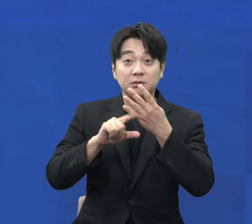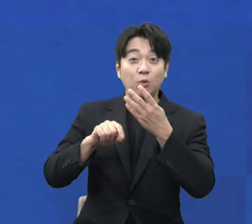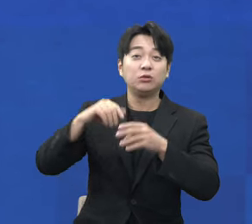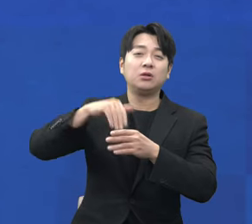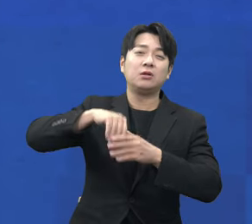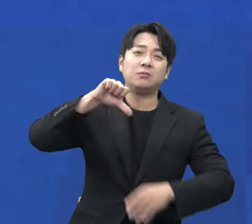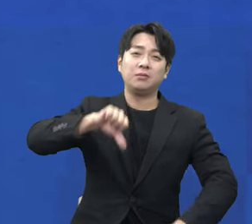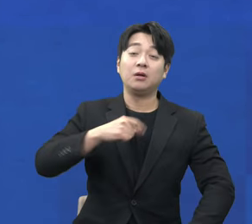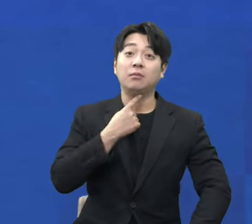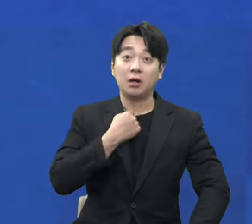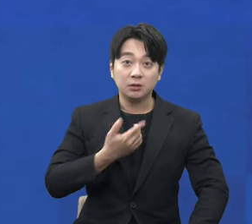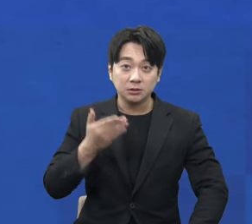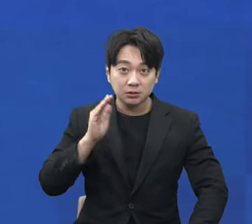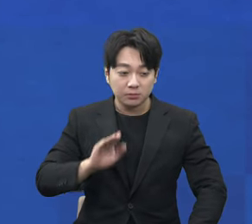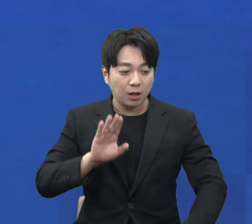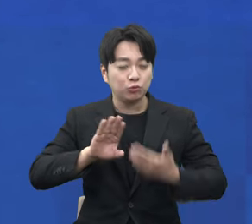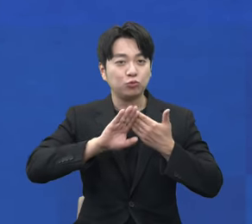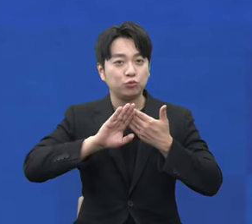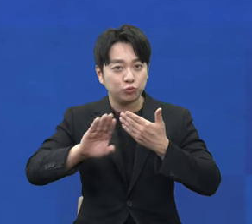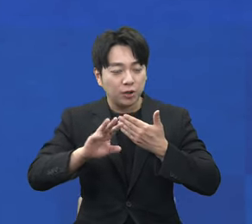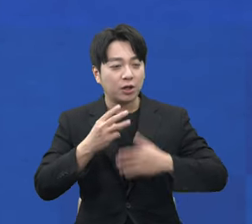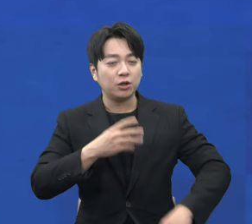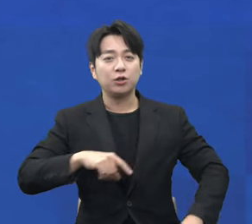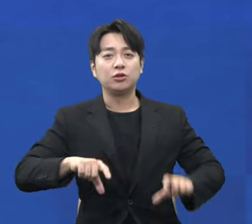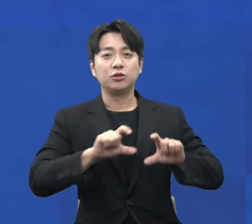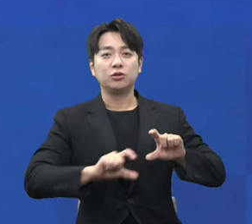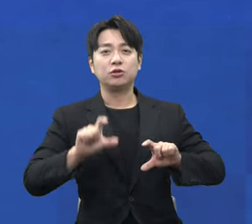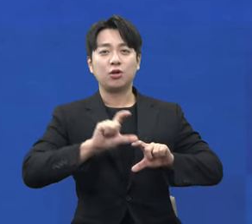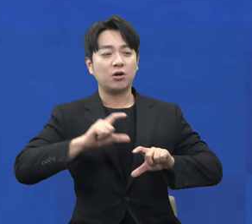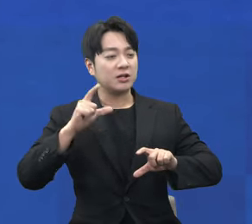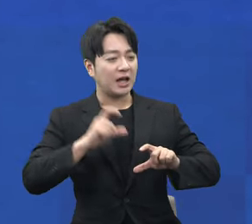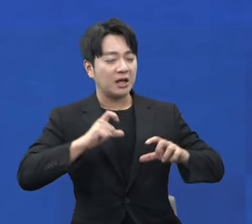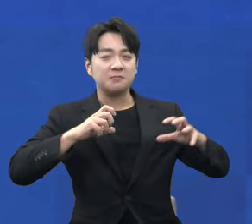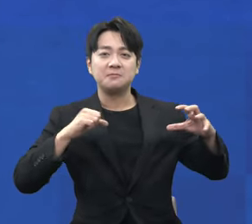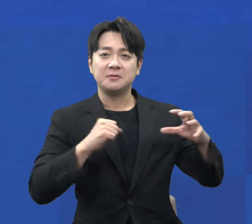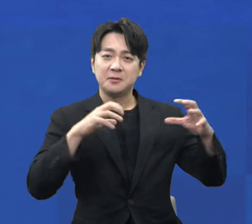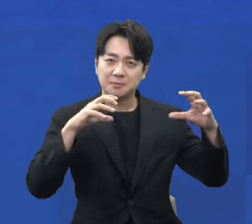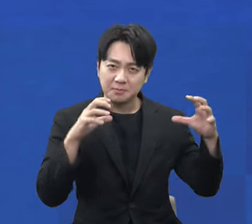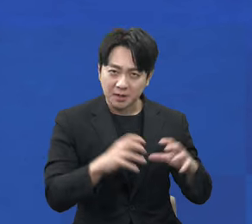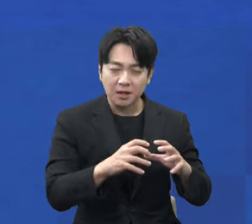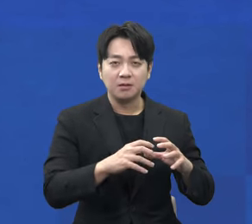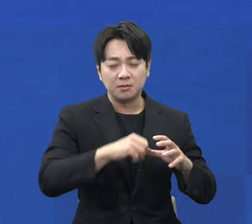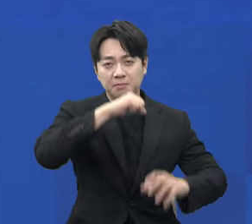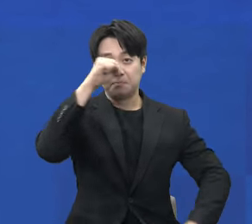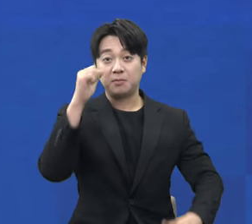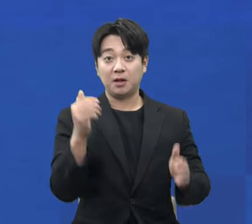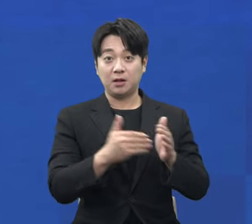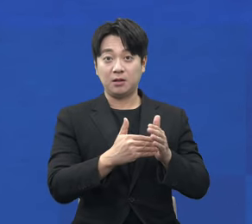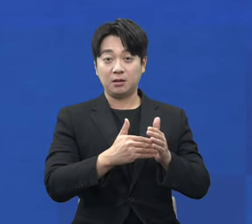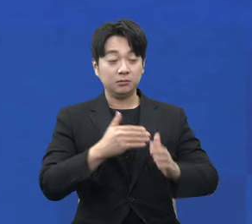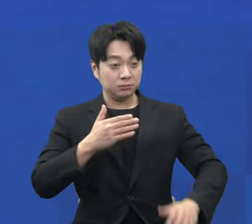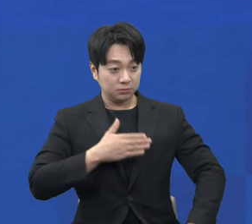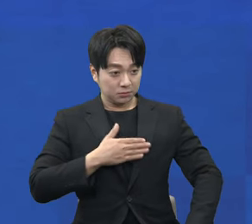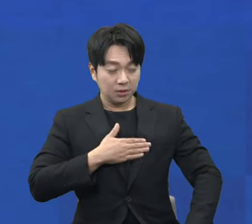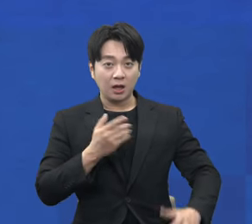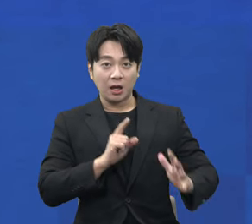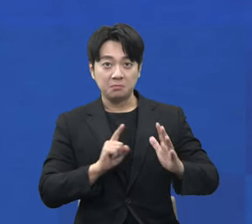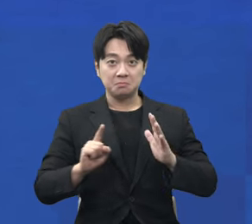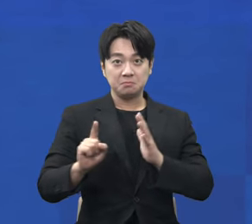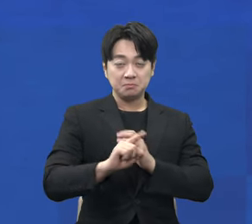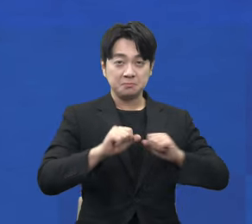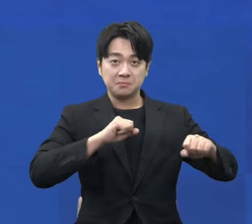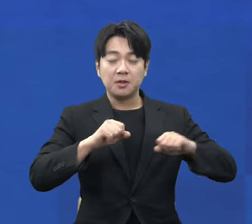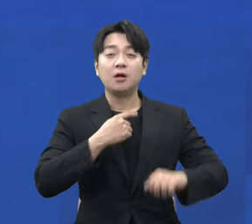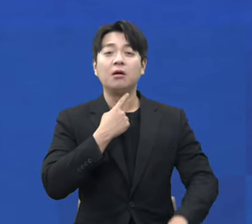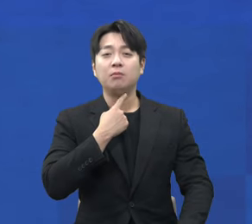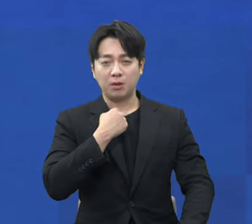단단해진 동작을이라는 평가를 얻었습니다. 그 성과의 중심 속에는 저 노성철이 있었다. 지역